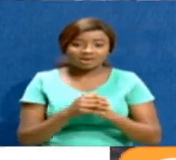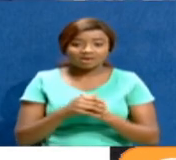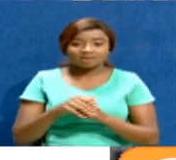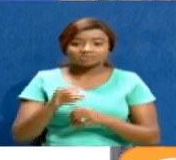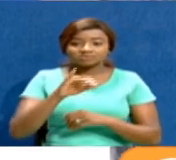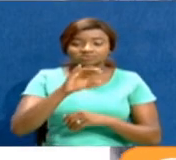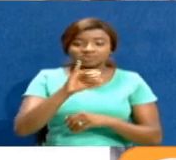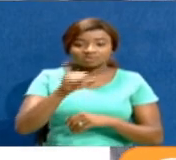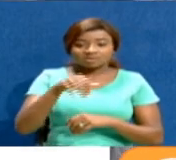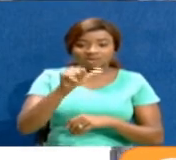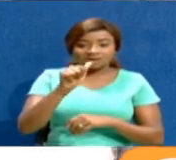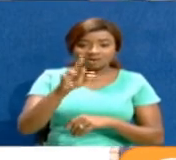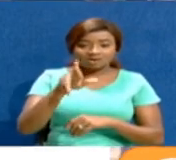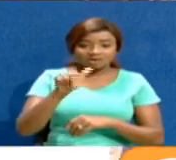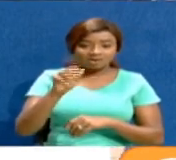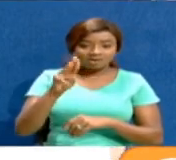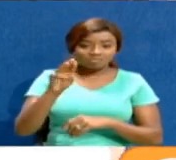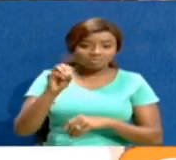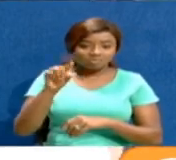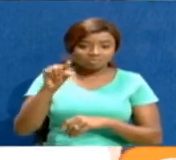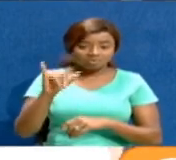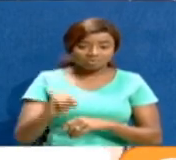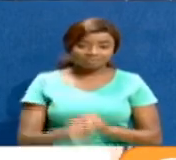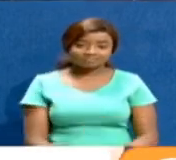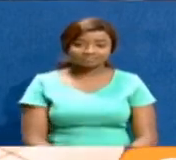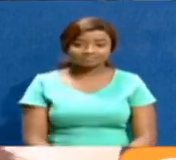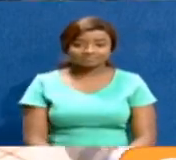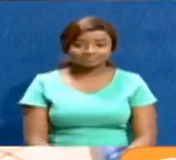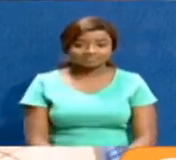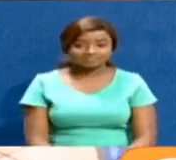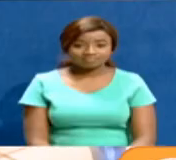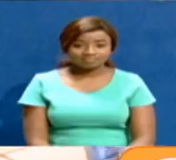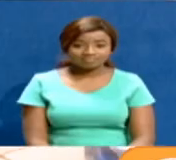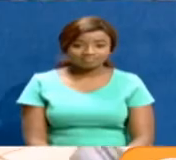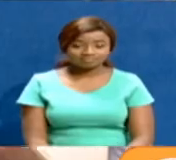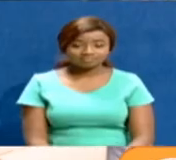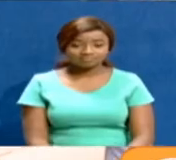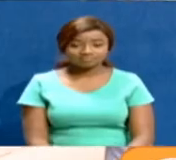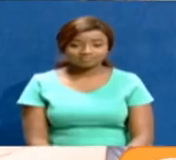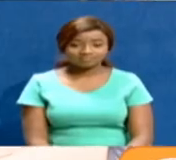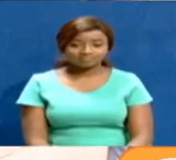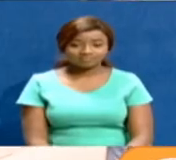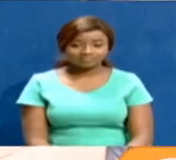Jaramogi Oginga Odinga. Laura Otieno, Runinga ya Citizen.